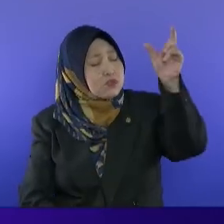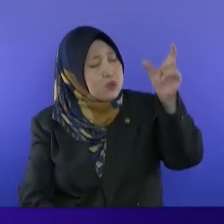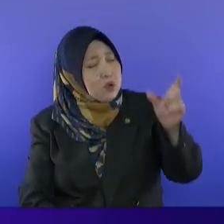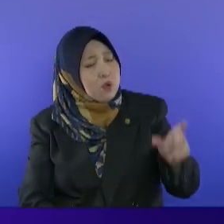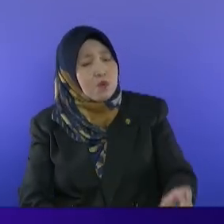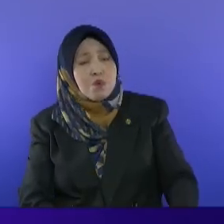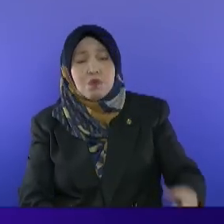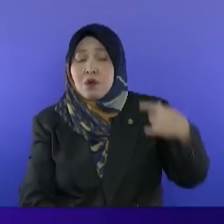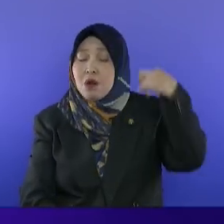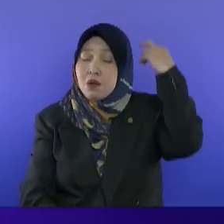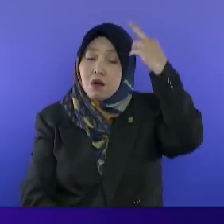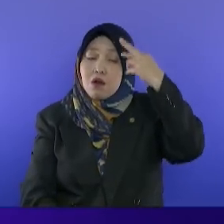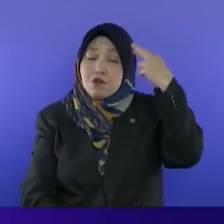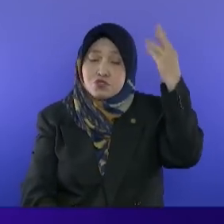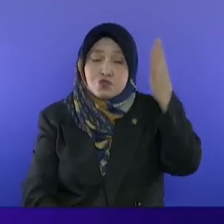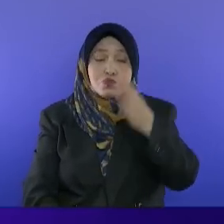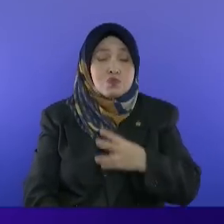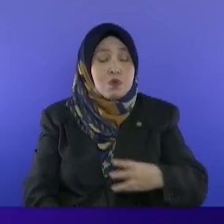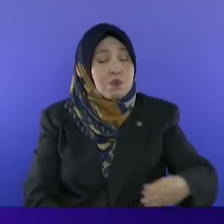Rasul